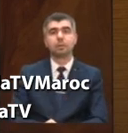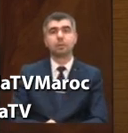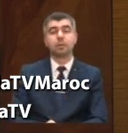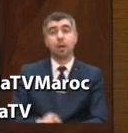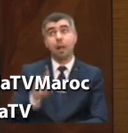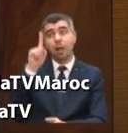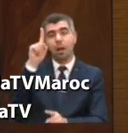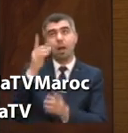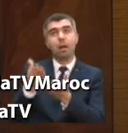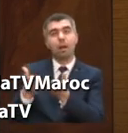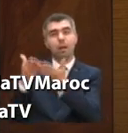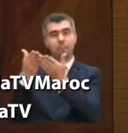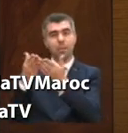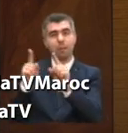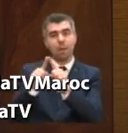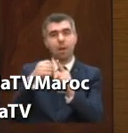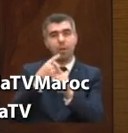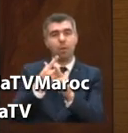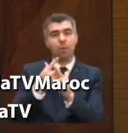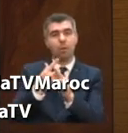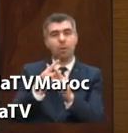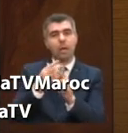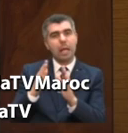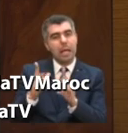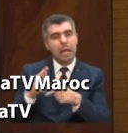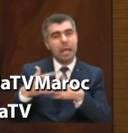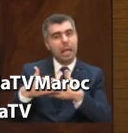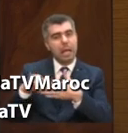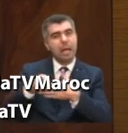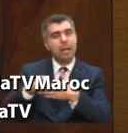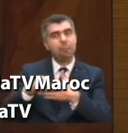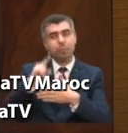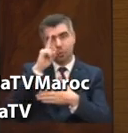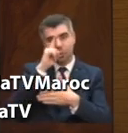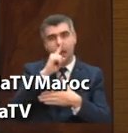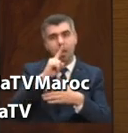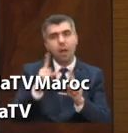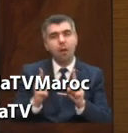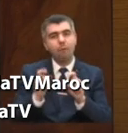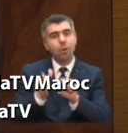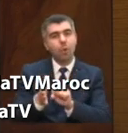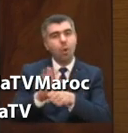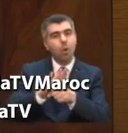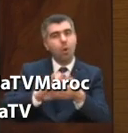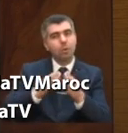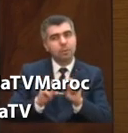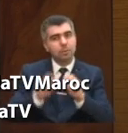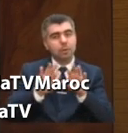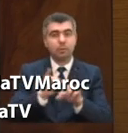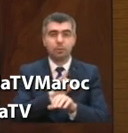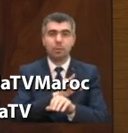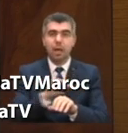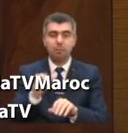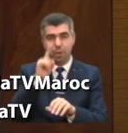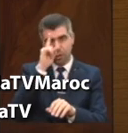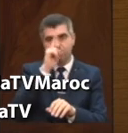الله عز وجل ان يرفع عنا البلاء في هذه البلاد في اقصر الاوقات ان شاء الله، اللي غيجعل التبعات ديالها على المستويات الاقتصاديه والاجتماعيه ان شاء